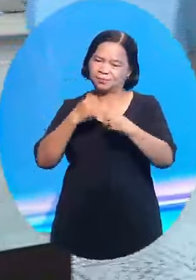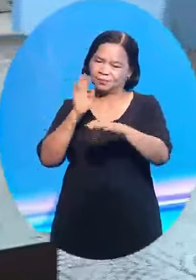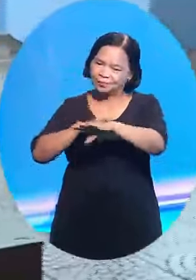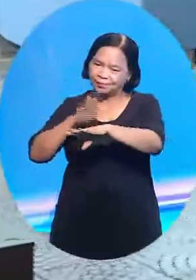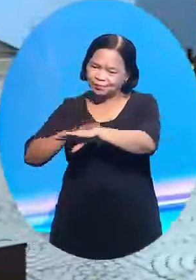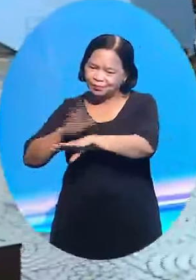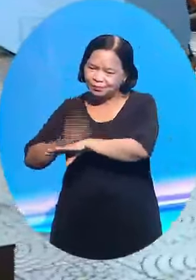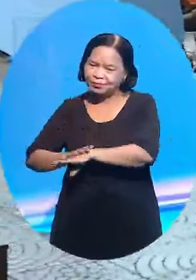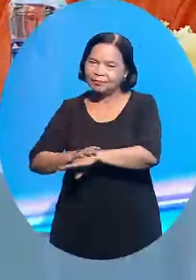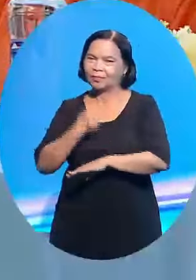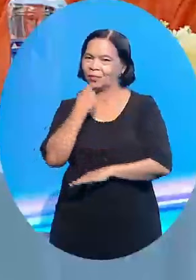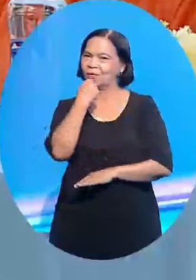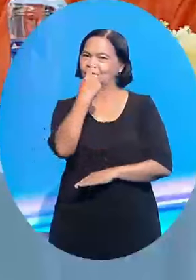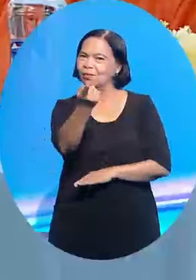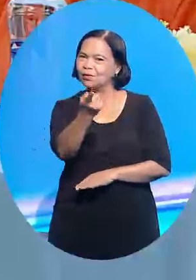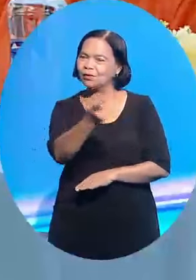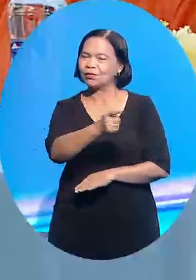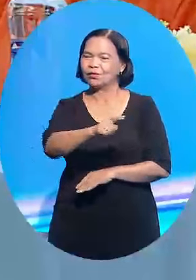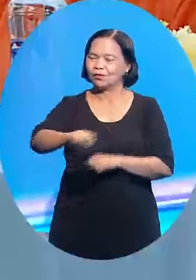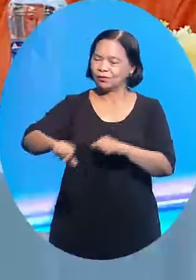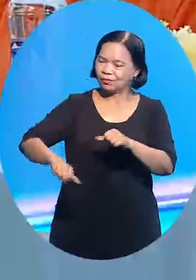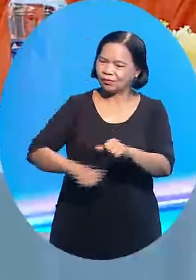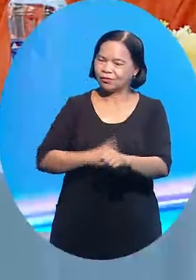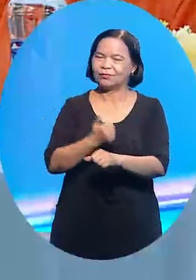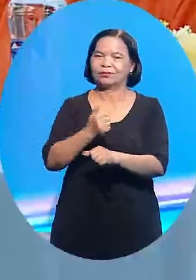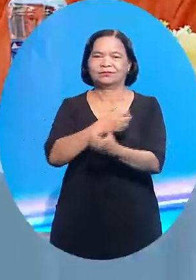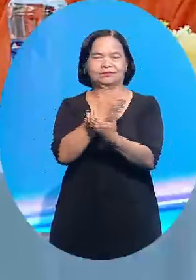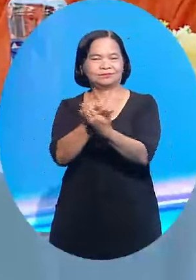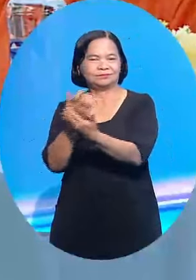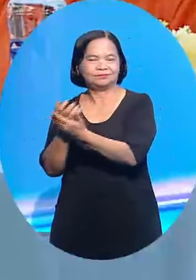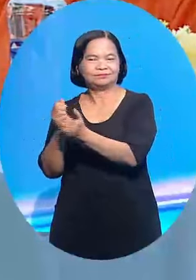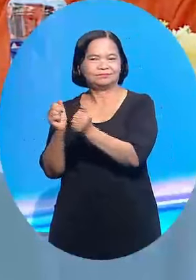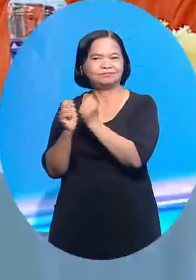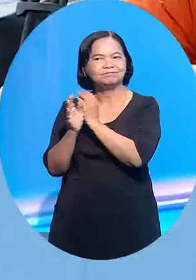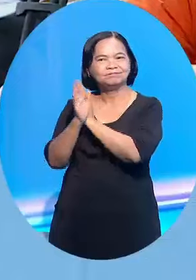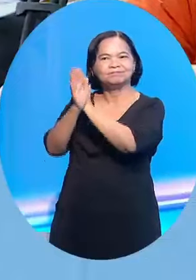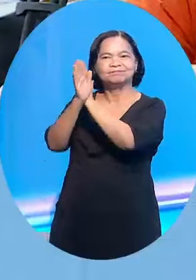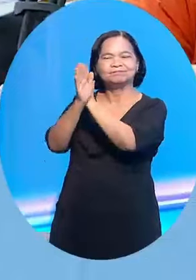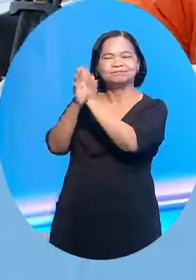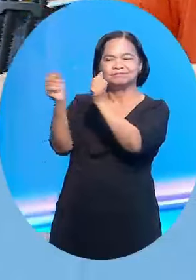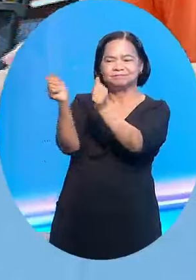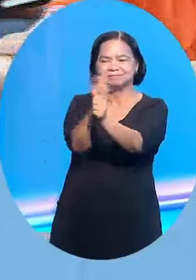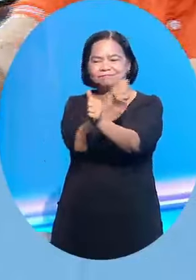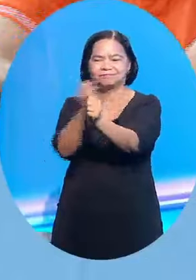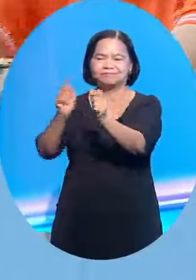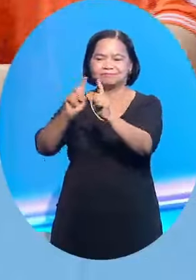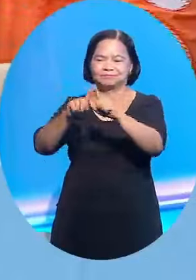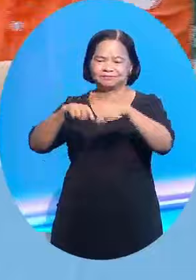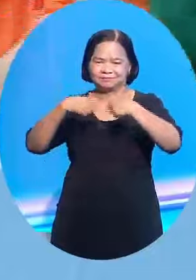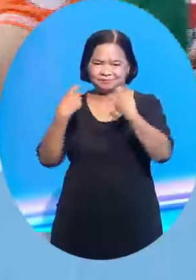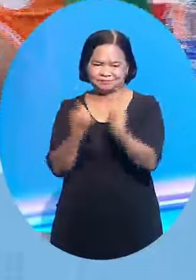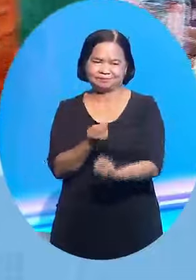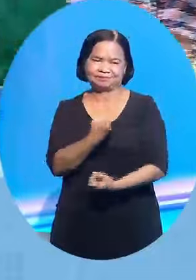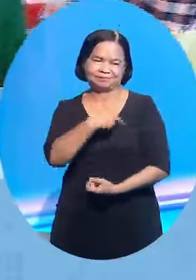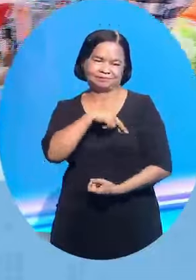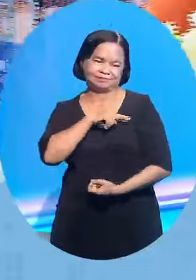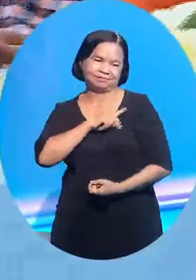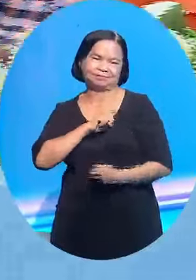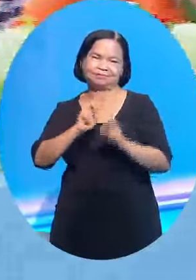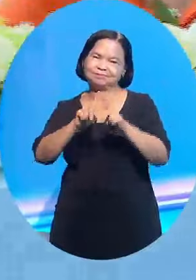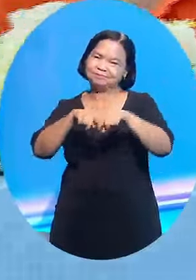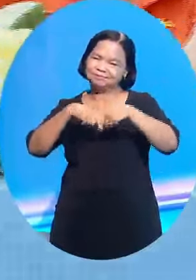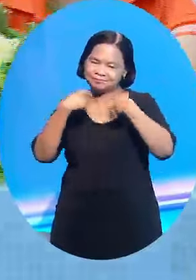dân hãy cùng lên tiếng, cùng hành động để thông điệp xã hội chung tay phòng chống bạo lực gia đình được lan tỏa sâu rộng trong mỗi cá nhân, mỗi gia đình và